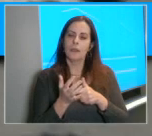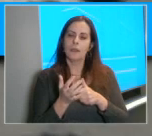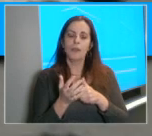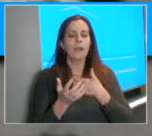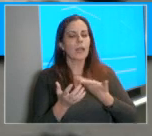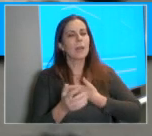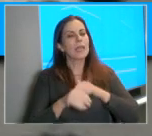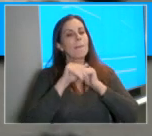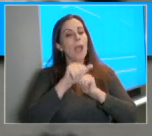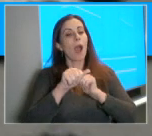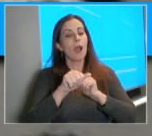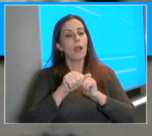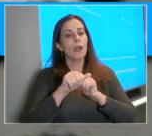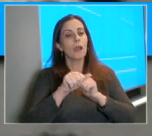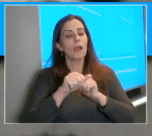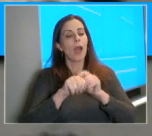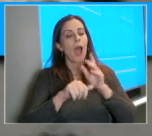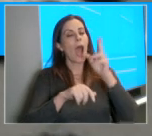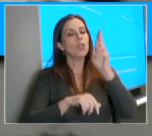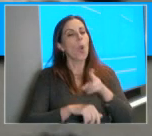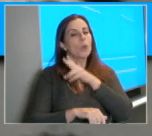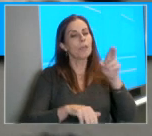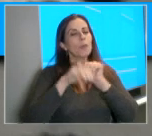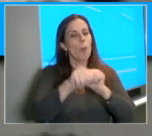לקרוא לבוחרים, בעיקר האוונגליסטים,